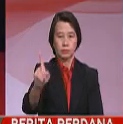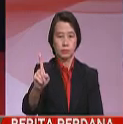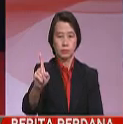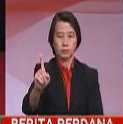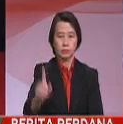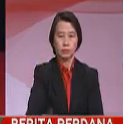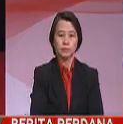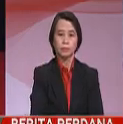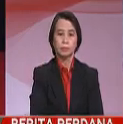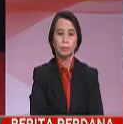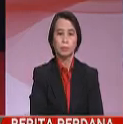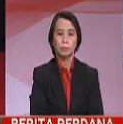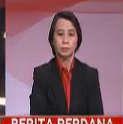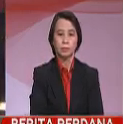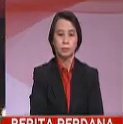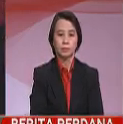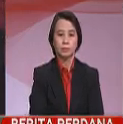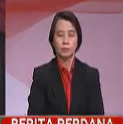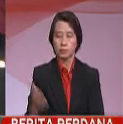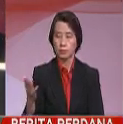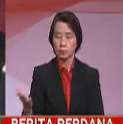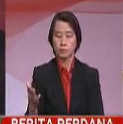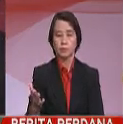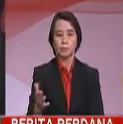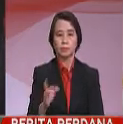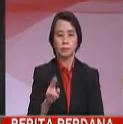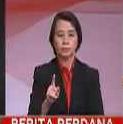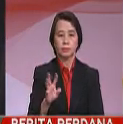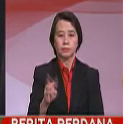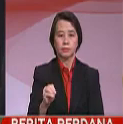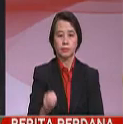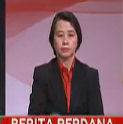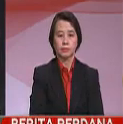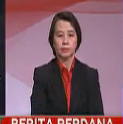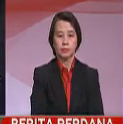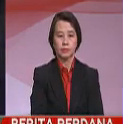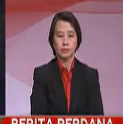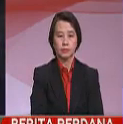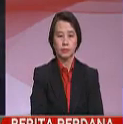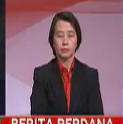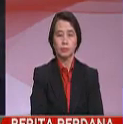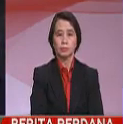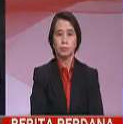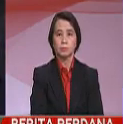TV1. Amirul Syafiq, Berita RTM.